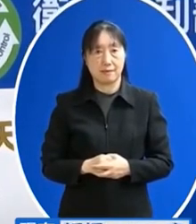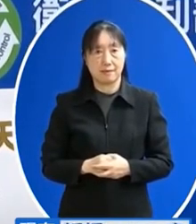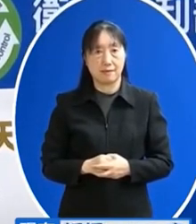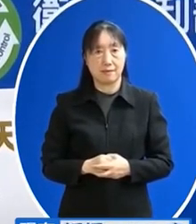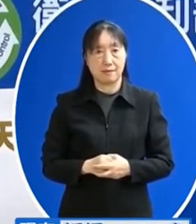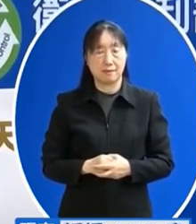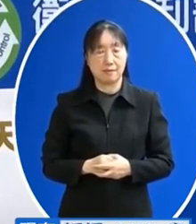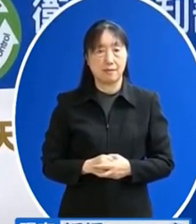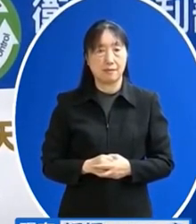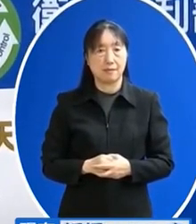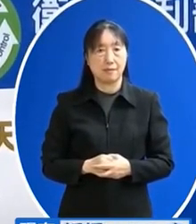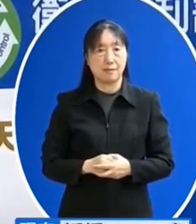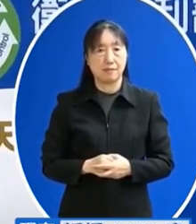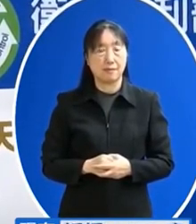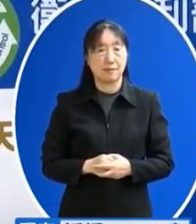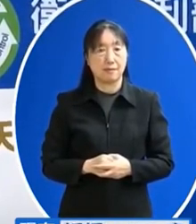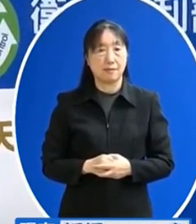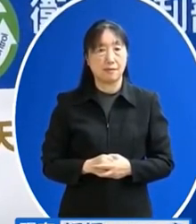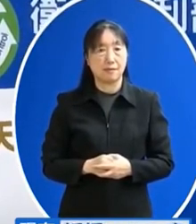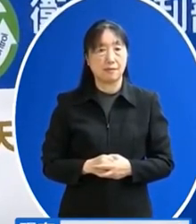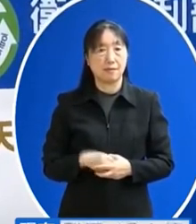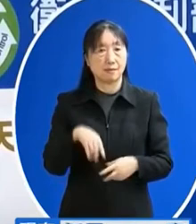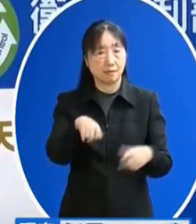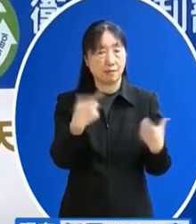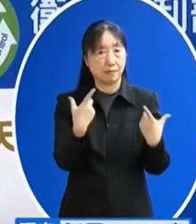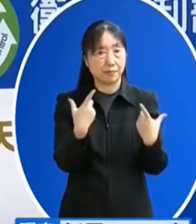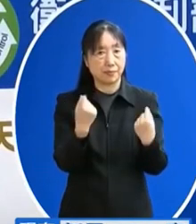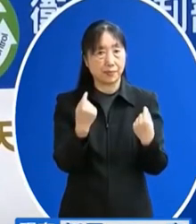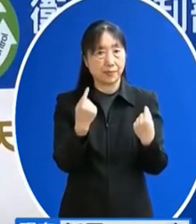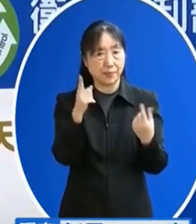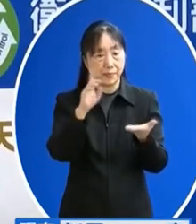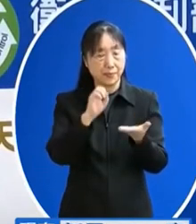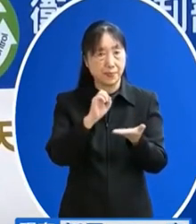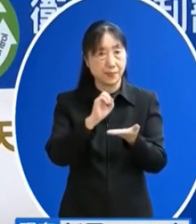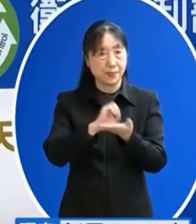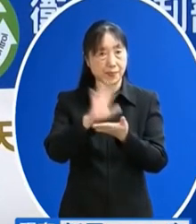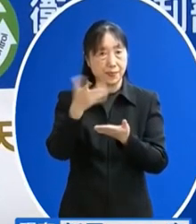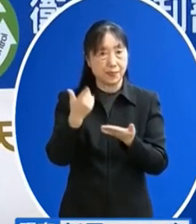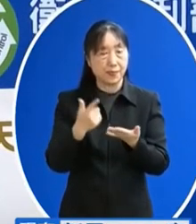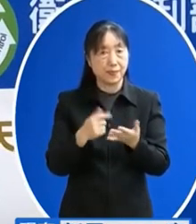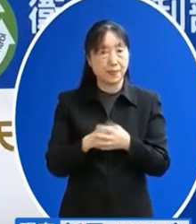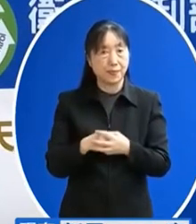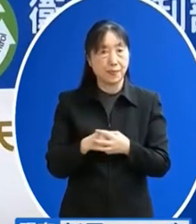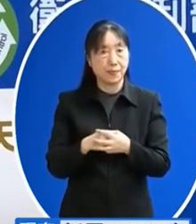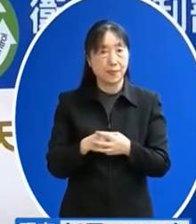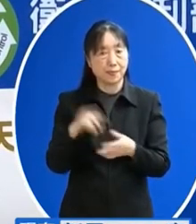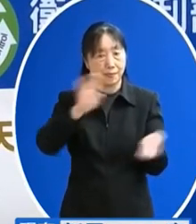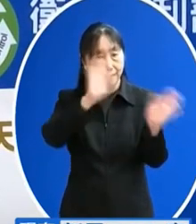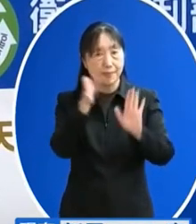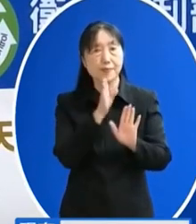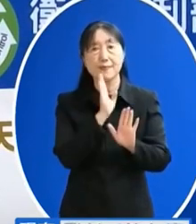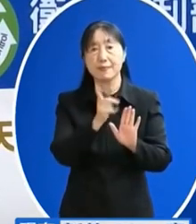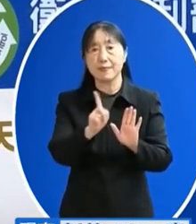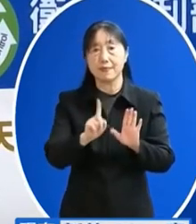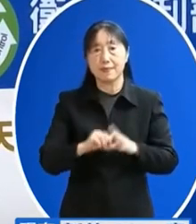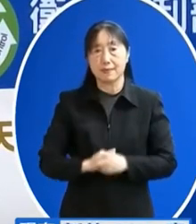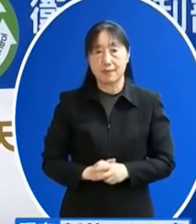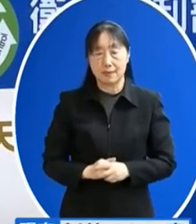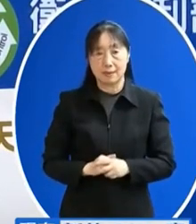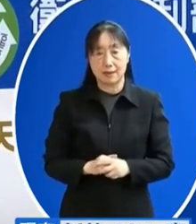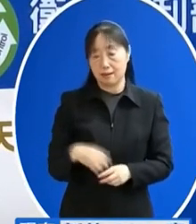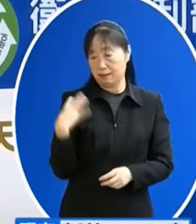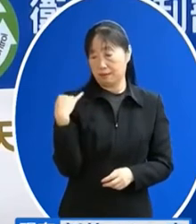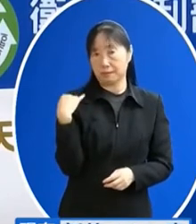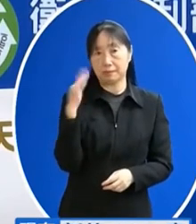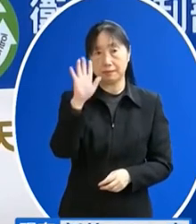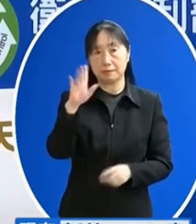因为是在经常大概还是有一些报告说有关食物的一个的情况，那我们大概这个前